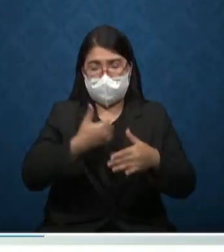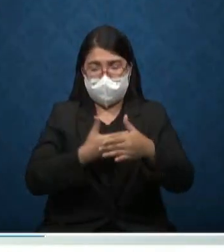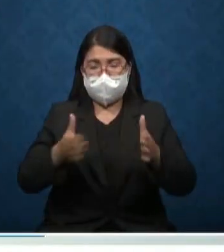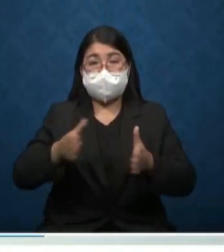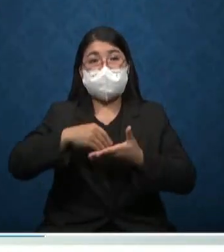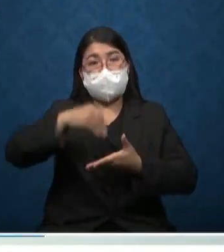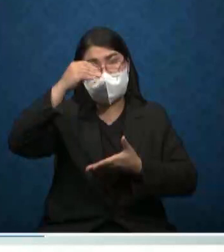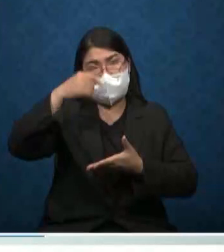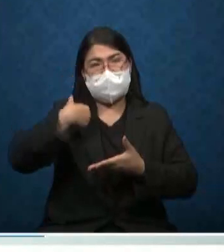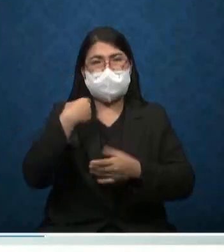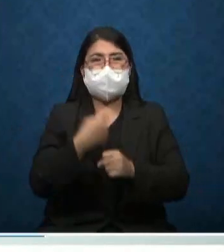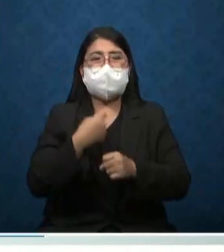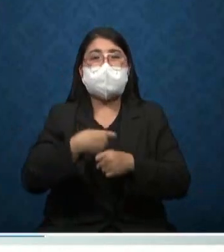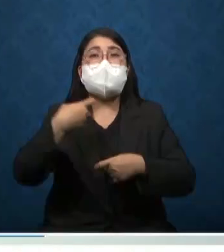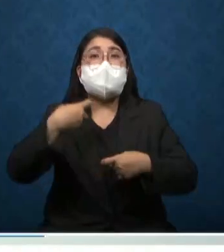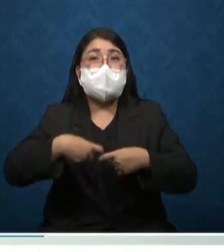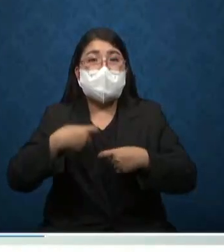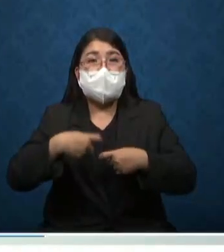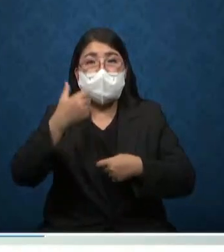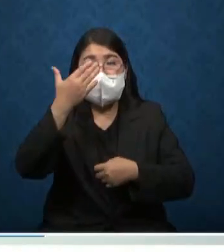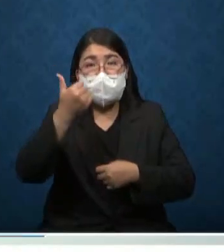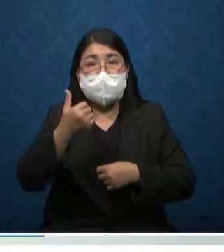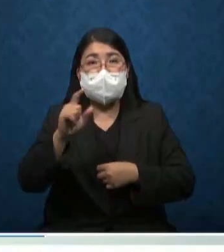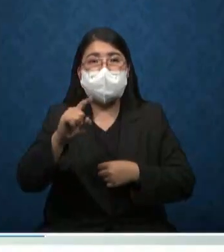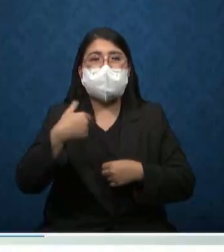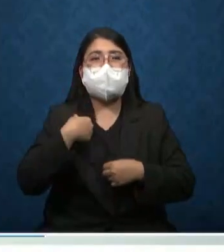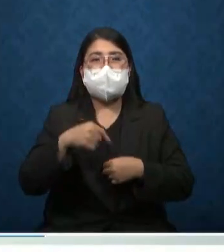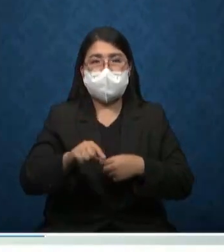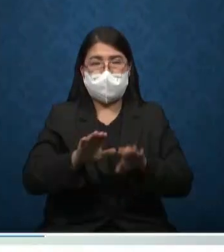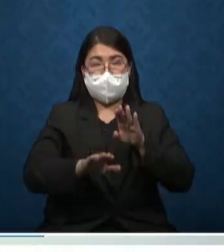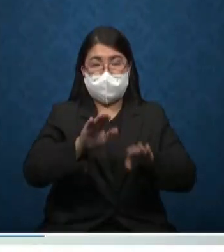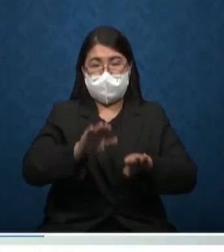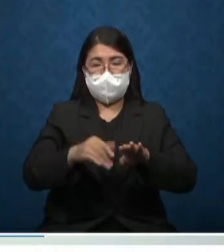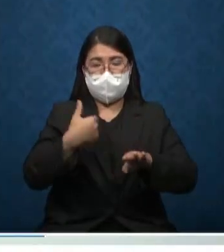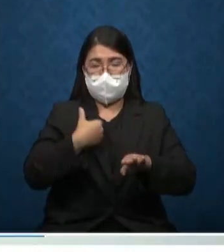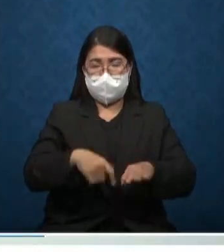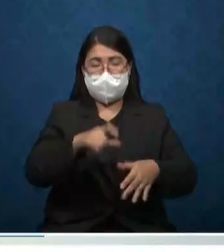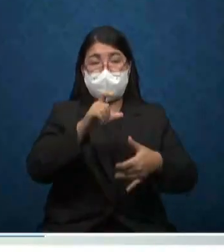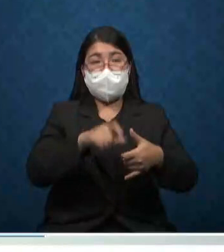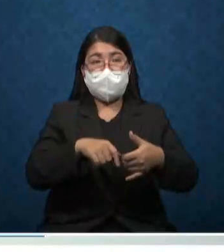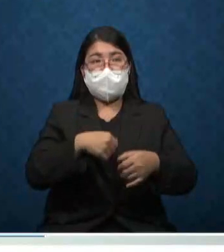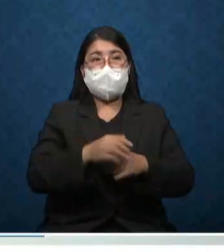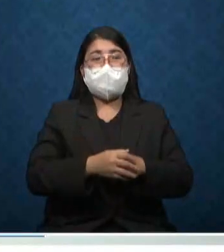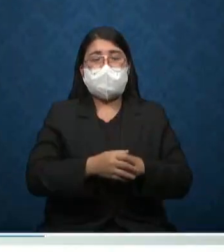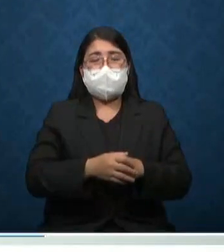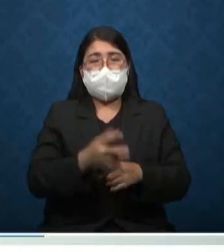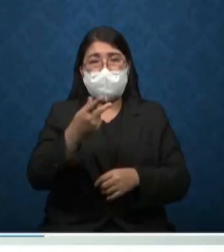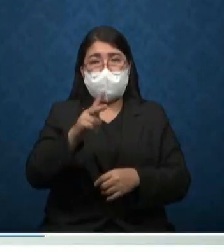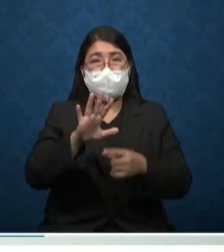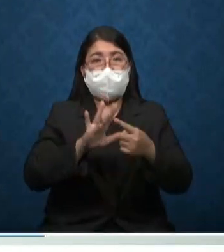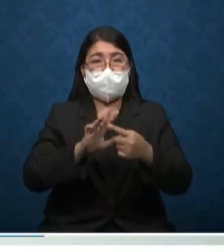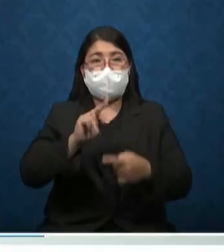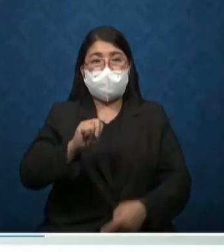ากเป็นสิ่งที่ทำได้ยากนะคะเพราะนั้นก็เลยมีการเทียบระดับโดยใช้คุณวุฒิเป็นหลักคำว่าคุณวุฒิใน